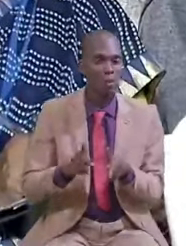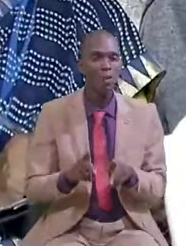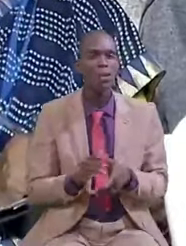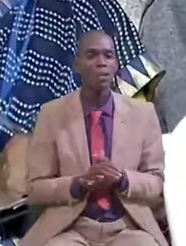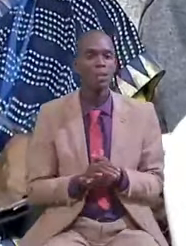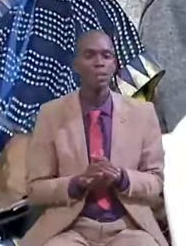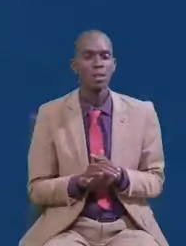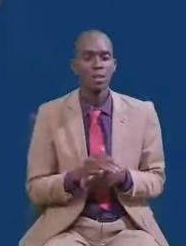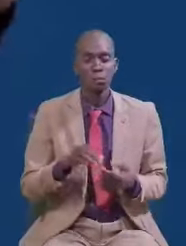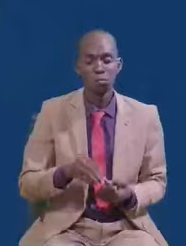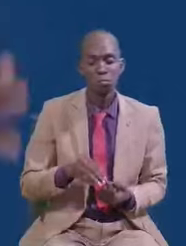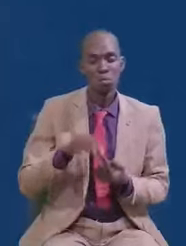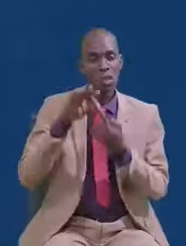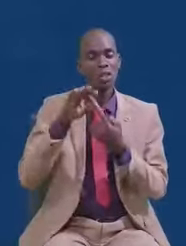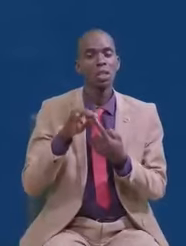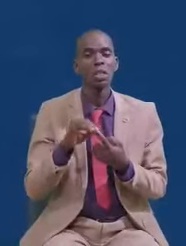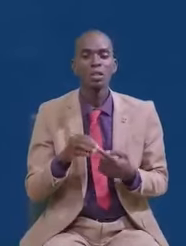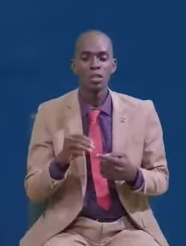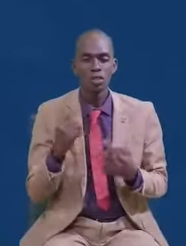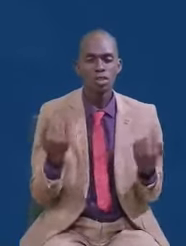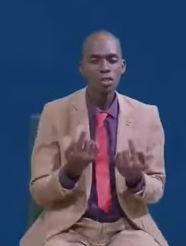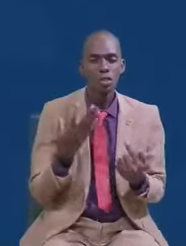les transgressions spéciales d'un clan donné,